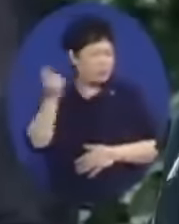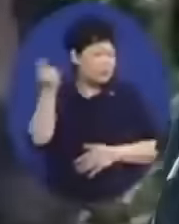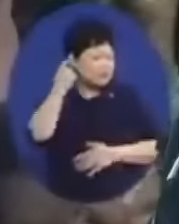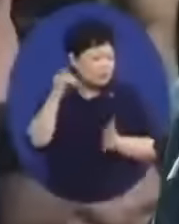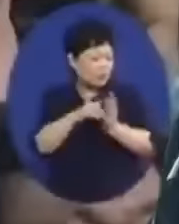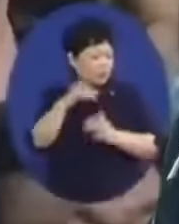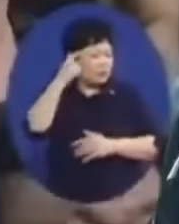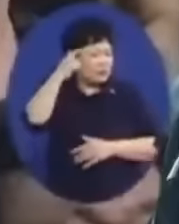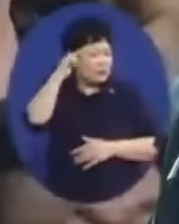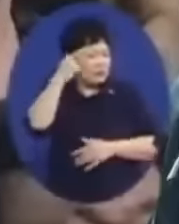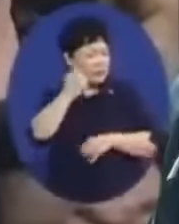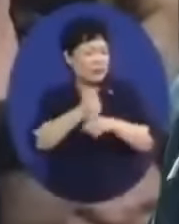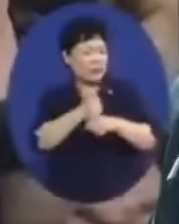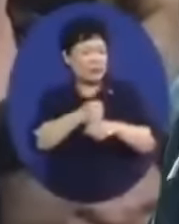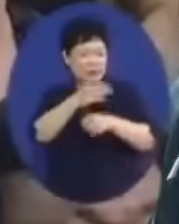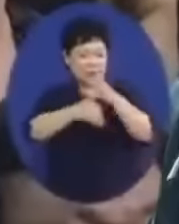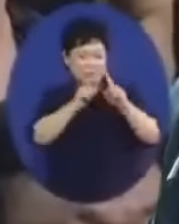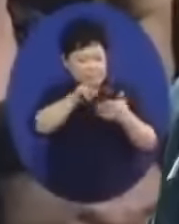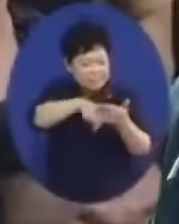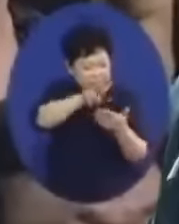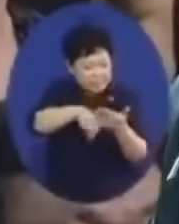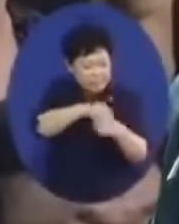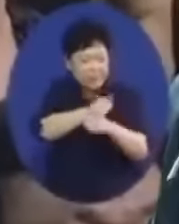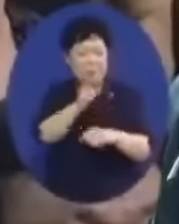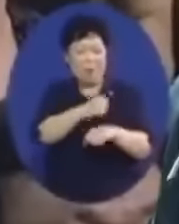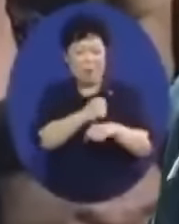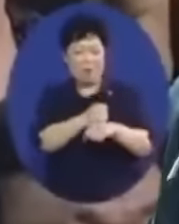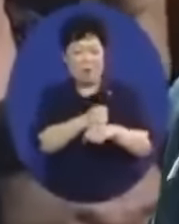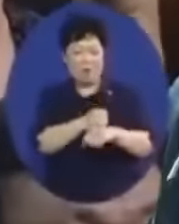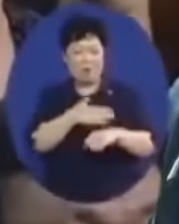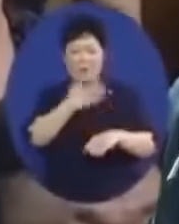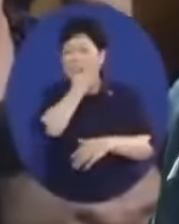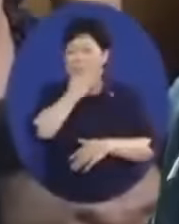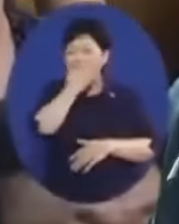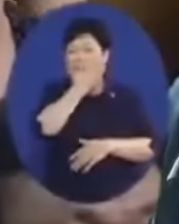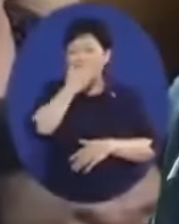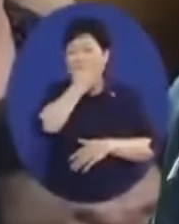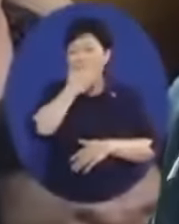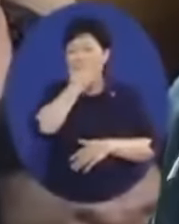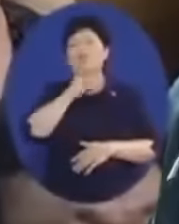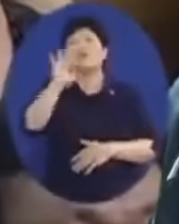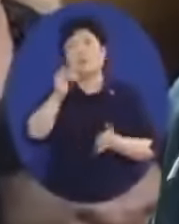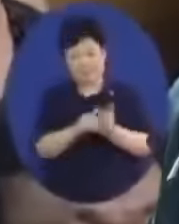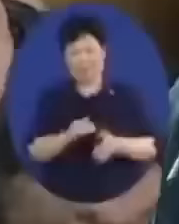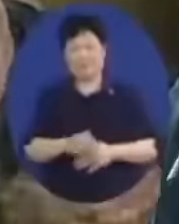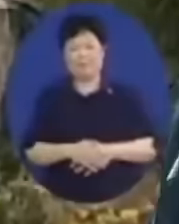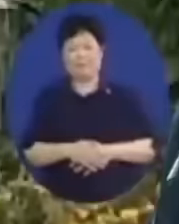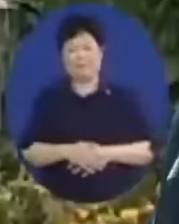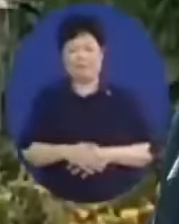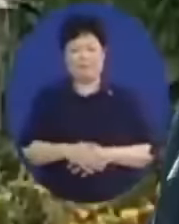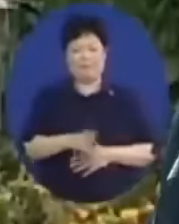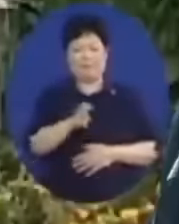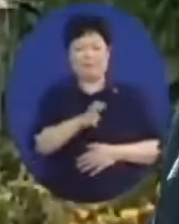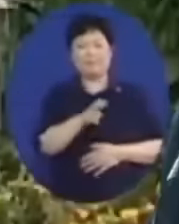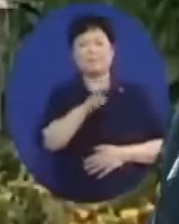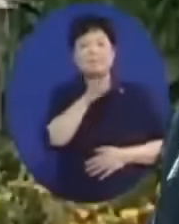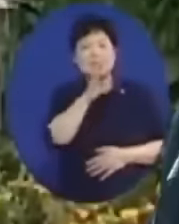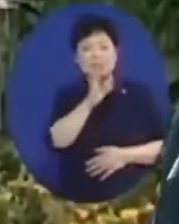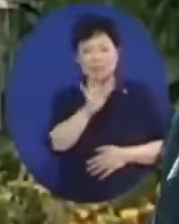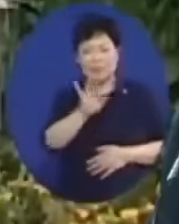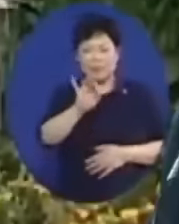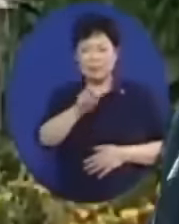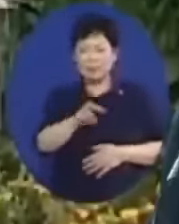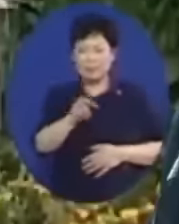생각하고 또 생각하고 묵상하면 그것이 나에게 영양분이 되는 것입니다. 영성신학자 유진